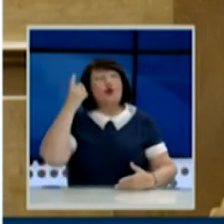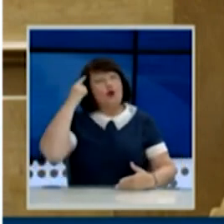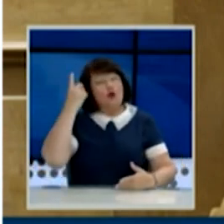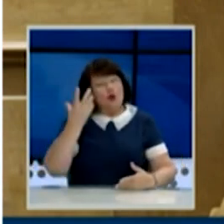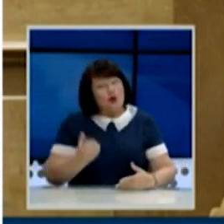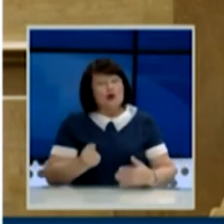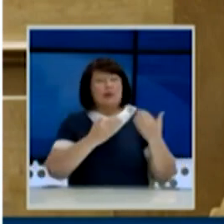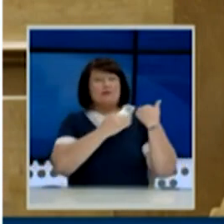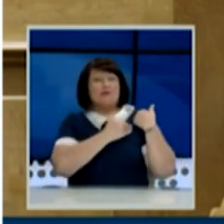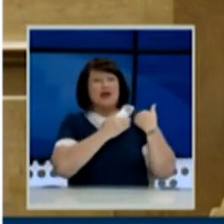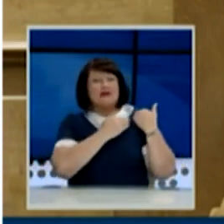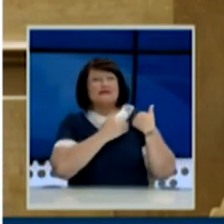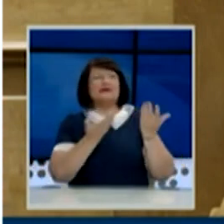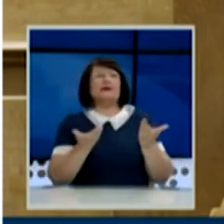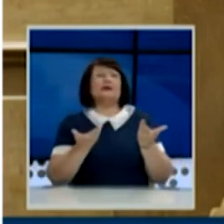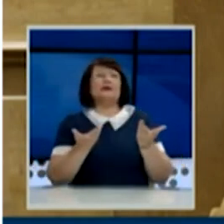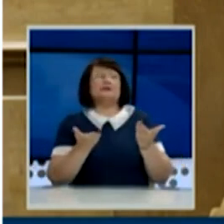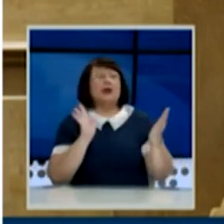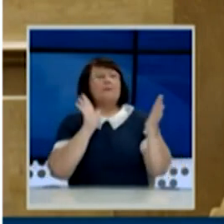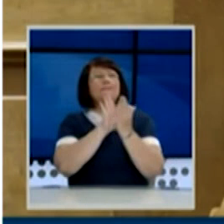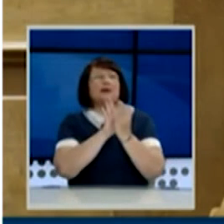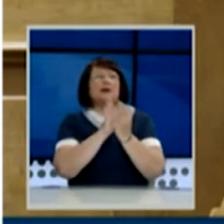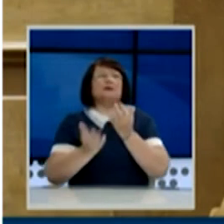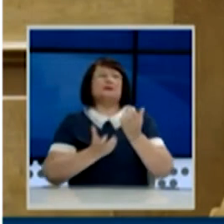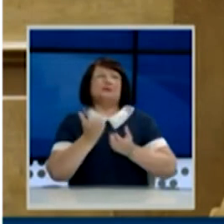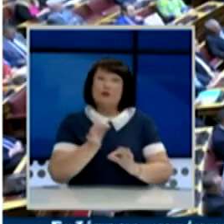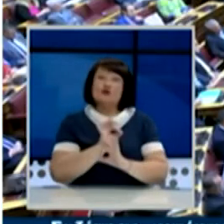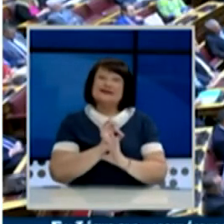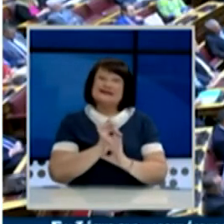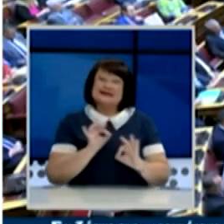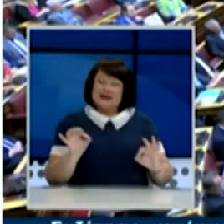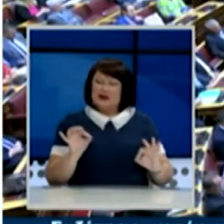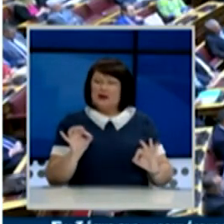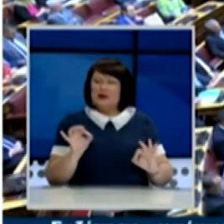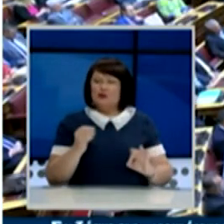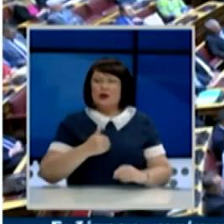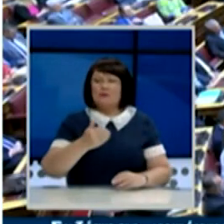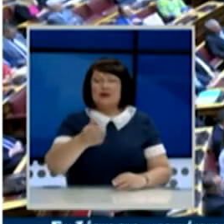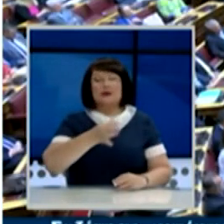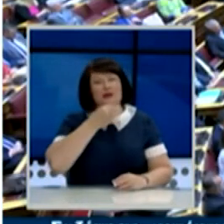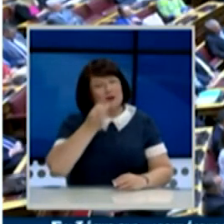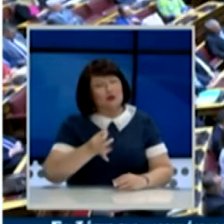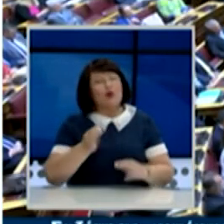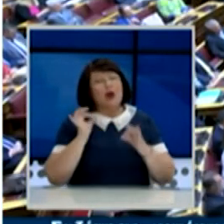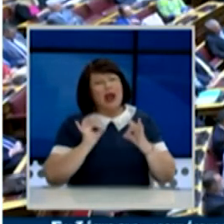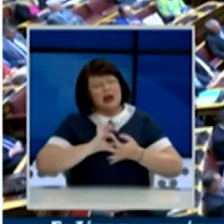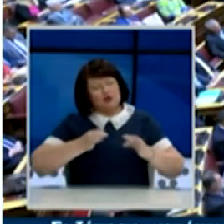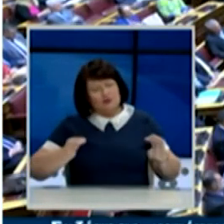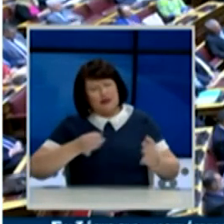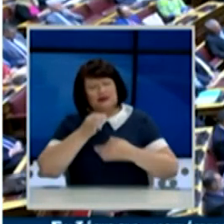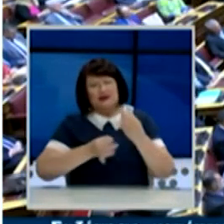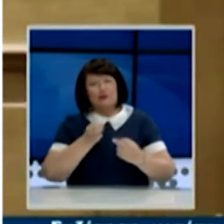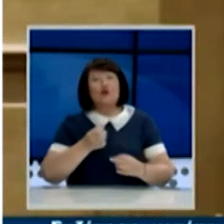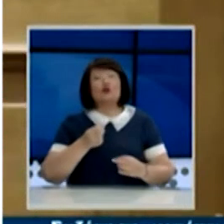υπάρχει καμία λογική παρέμβαση στην αγορά, και όταν θα είδατε σήμερα και όλα αυτά που έχουν βγει για το Εθνικό Σύστημα Υγείας και για το